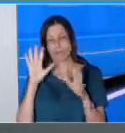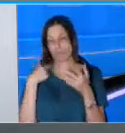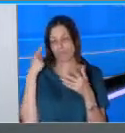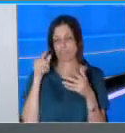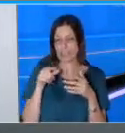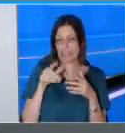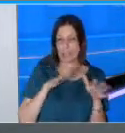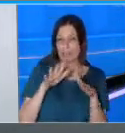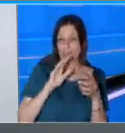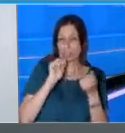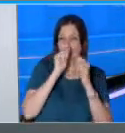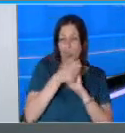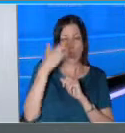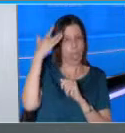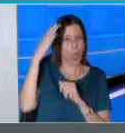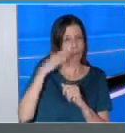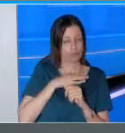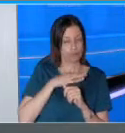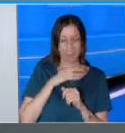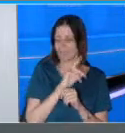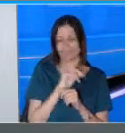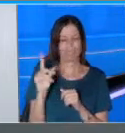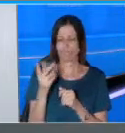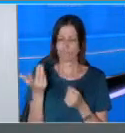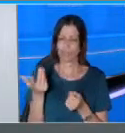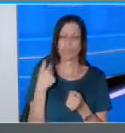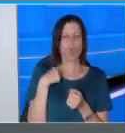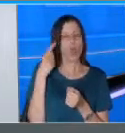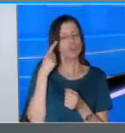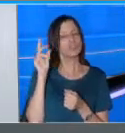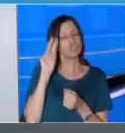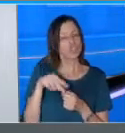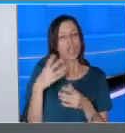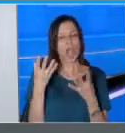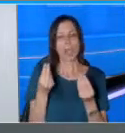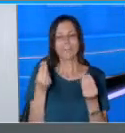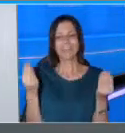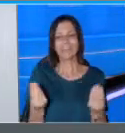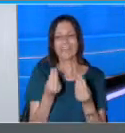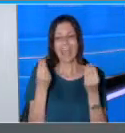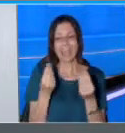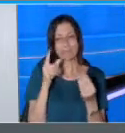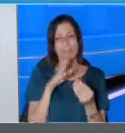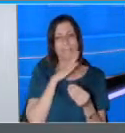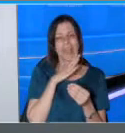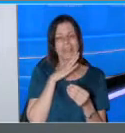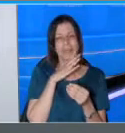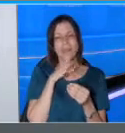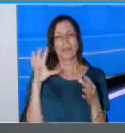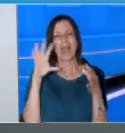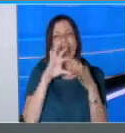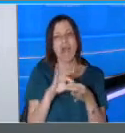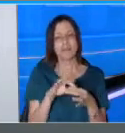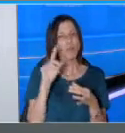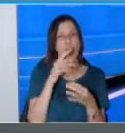שזאת ממשלת שינוי החלומות שלי? ממש ממש לא. אני חושבת שיש הרבה דברים שהם בעייתיים בחיבור